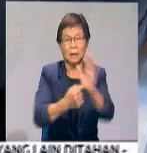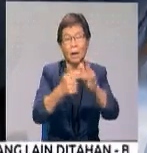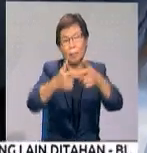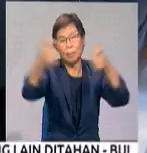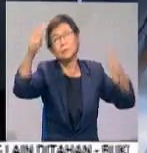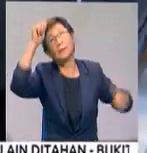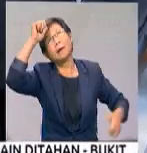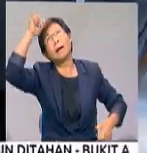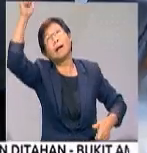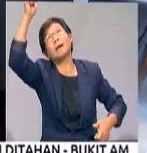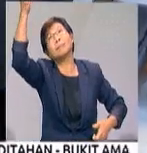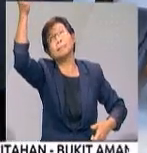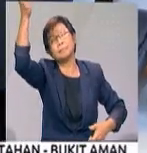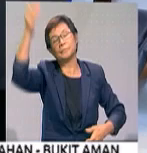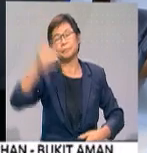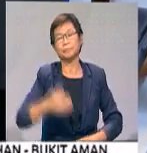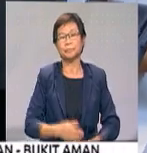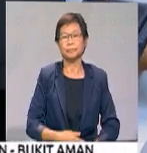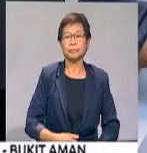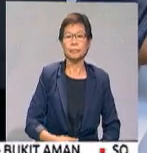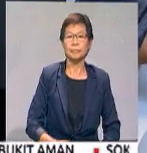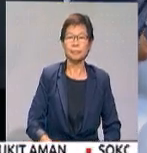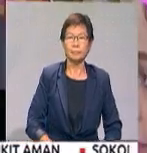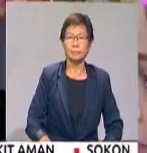kebesaran Allah Subhanahu Wa Taala.